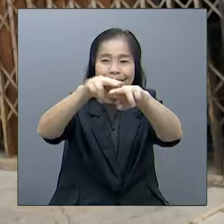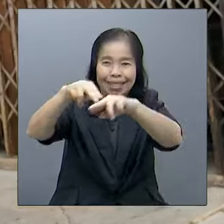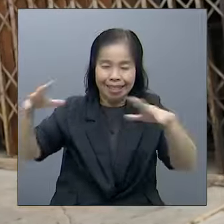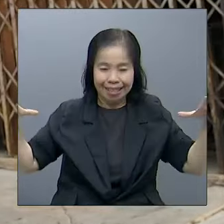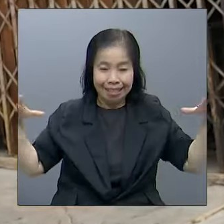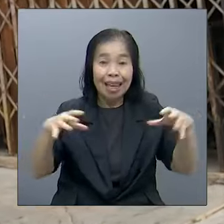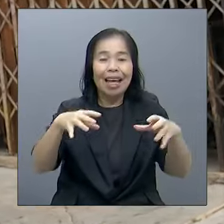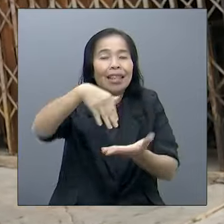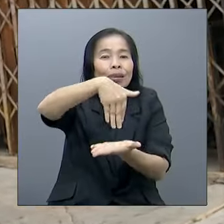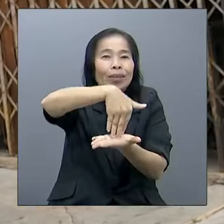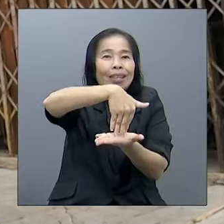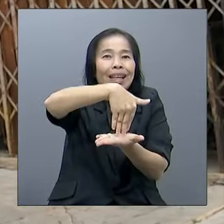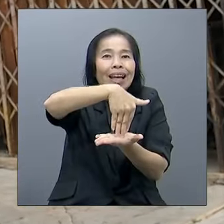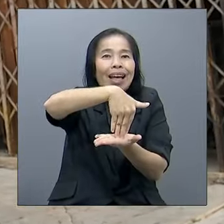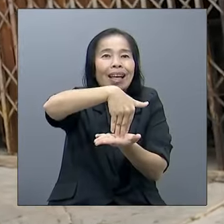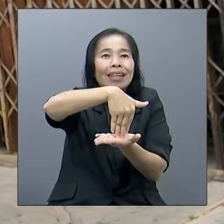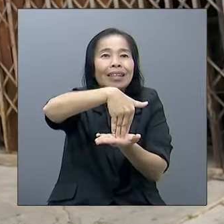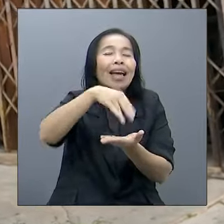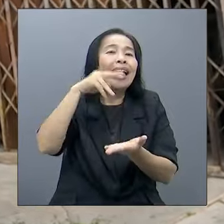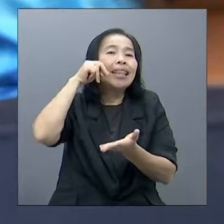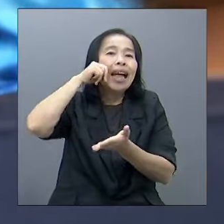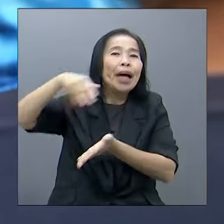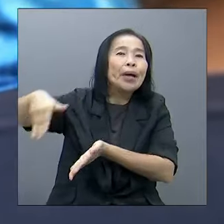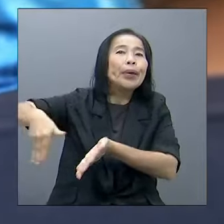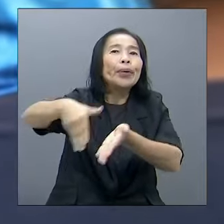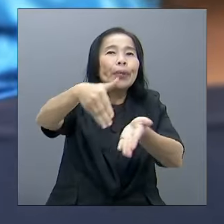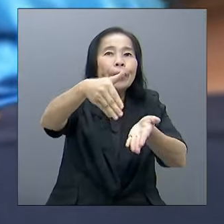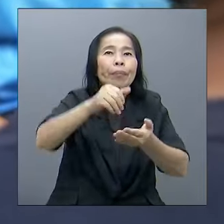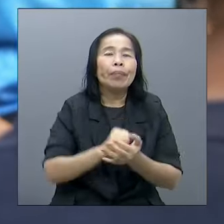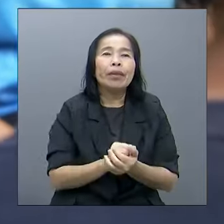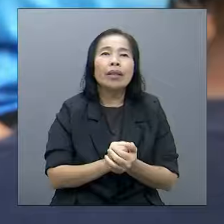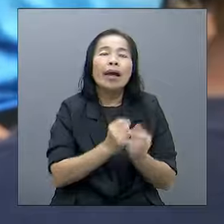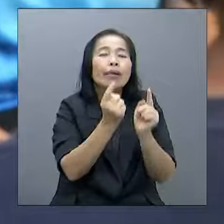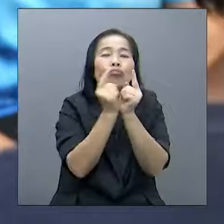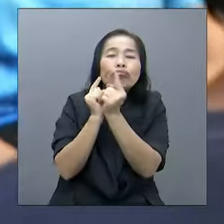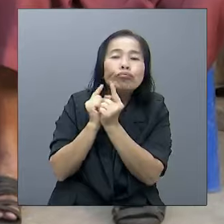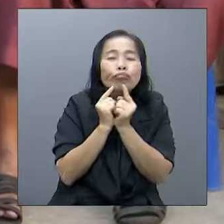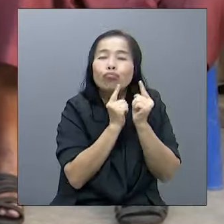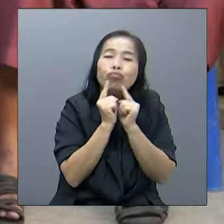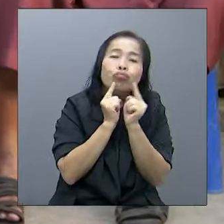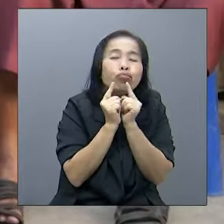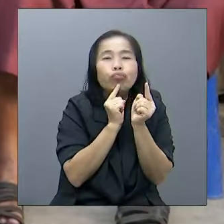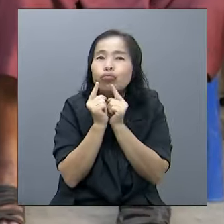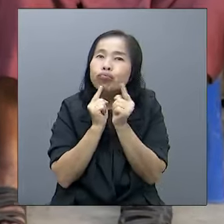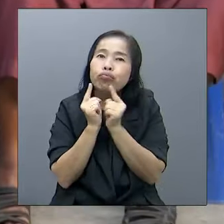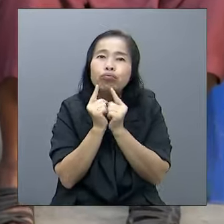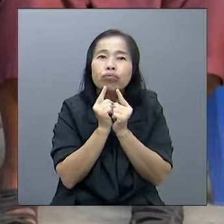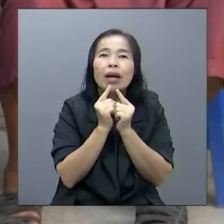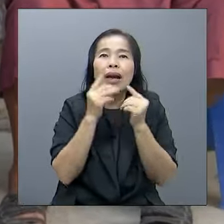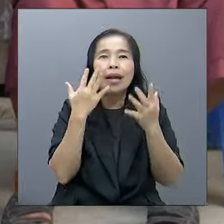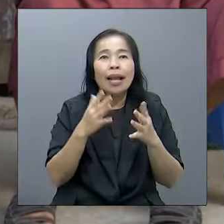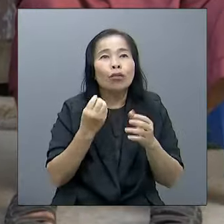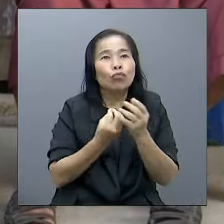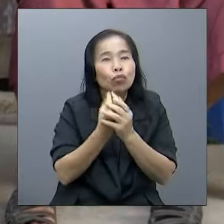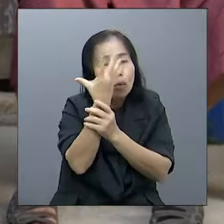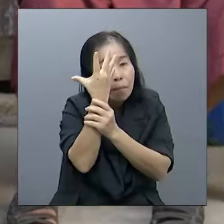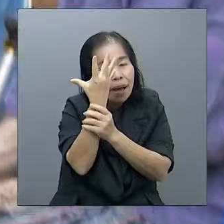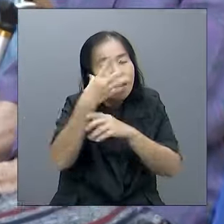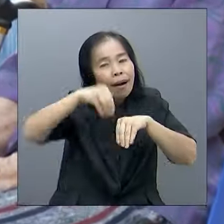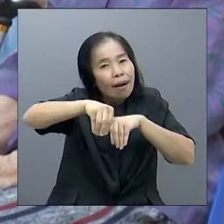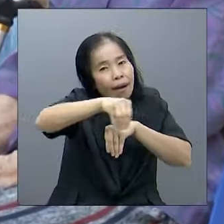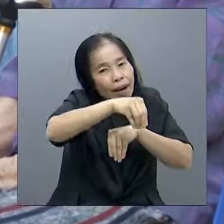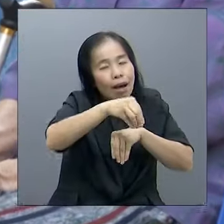ที่ท่าน้ำต้นโพโรงไม้ค่ะก็คือเป็นพบปะพูดคุยกันนั่นแหละแล้วก็วันนี้ก็คือชวนกันมาปลูกต้นไม้เพื่อที่จะได้ต